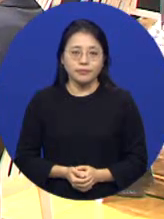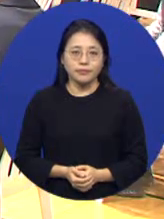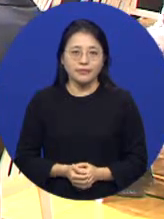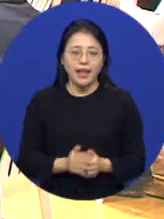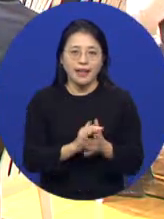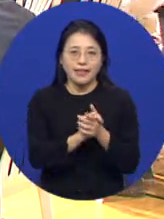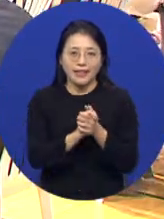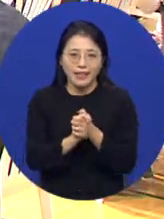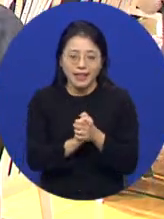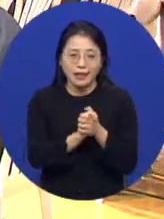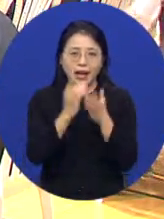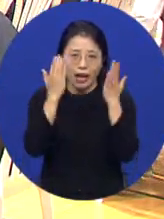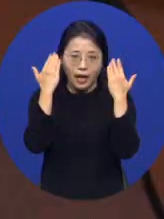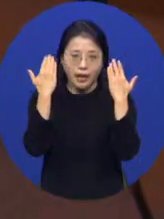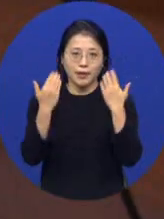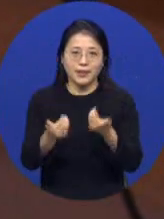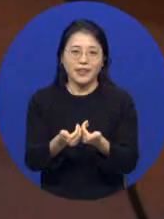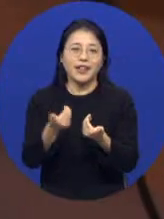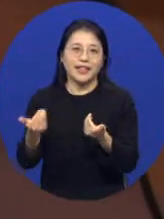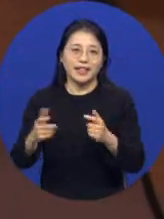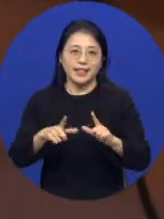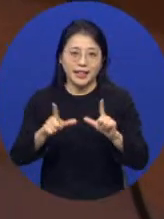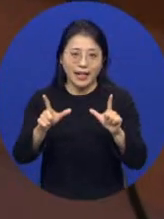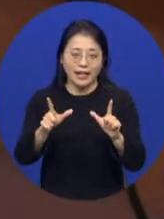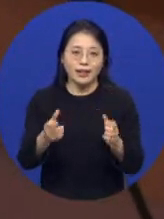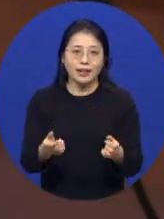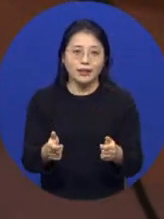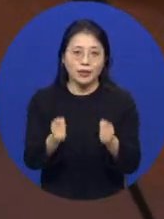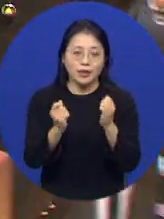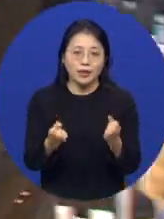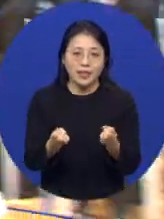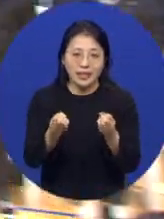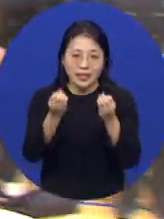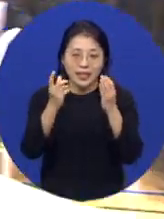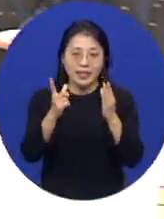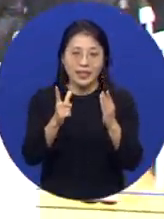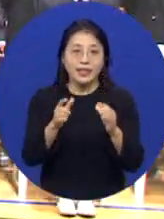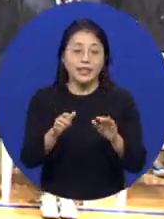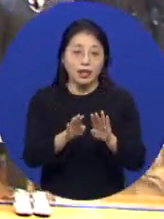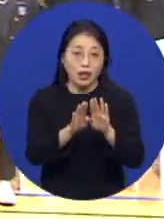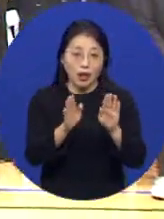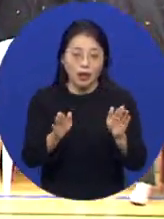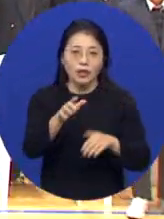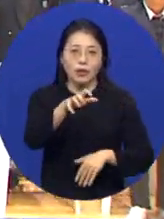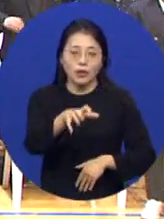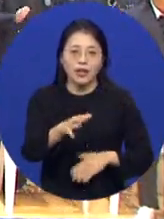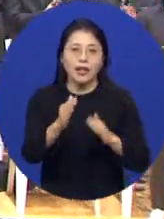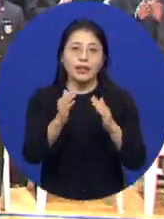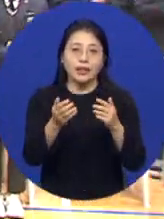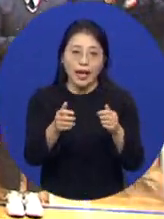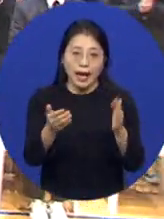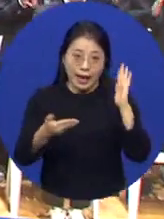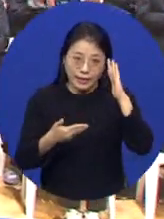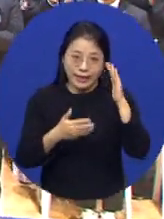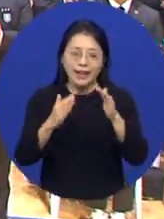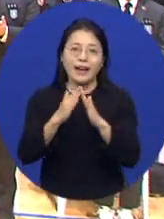정들었던 교정을 떠나는 날, 졸업식이 열린 강당은 졸업생들과 축하하러 온 가족들로 꽉